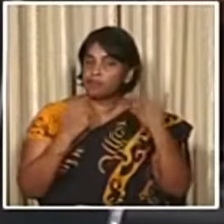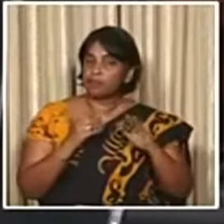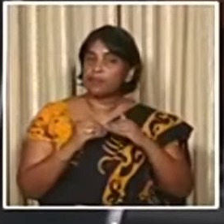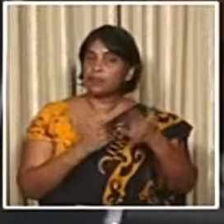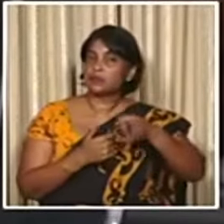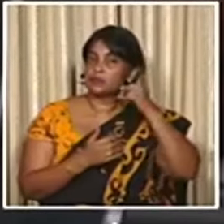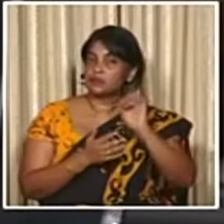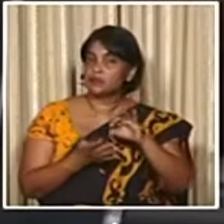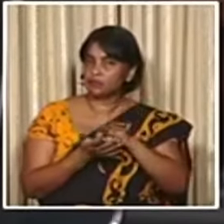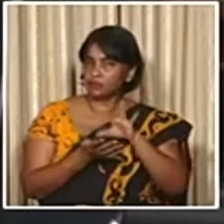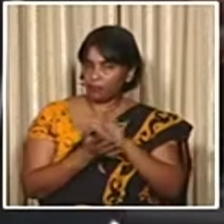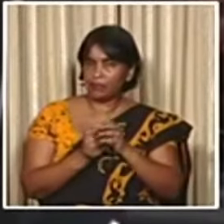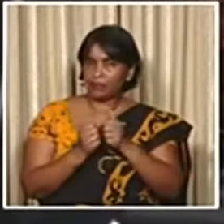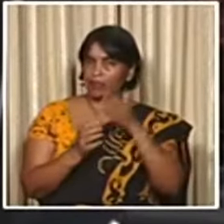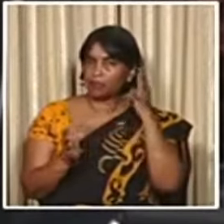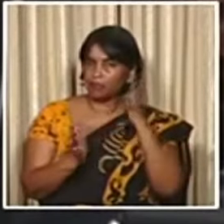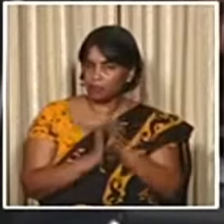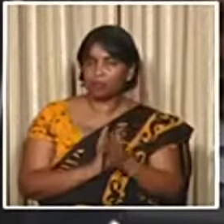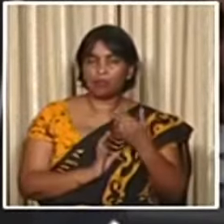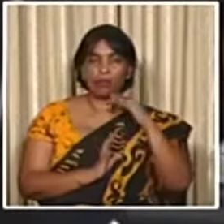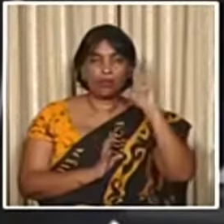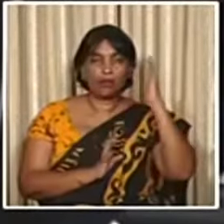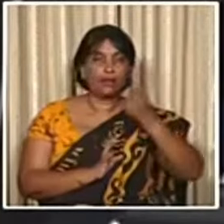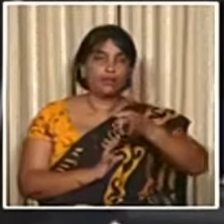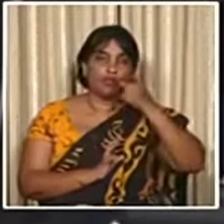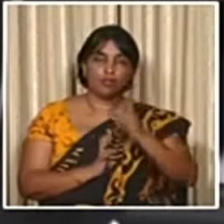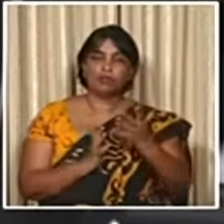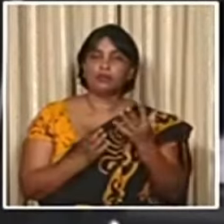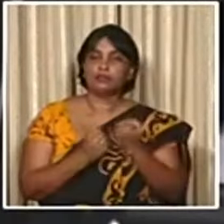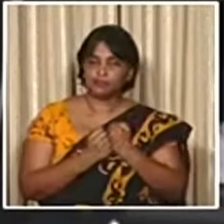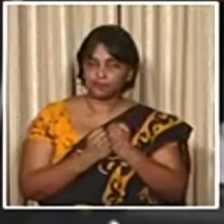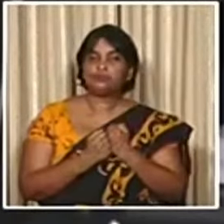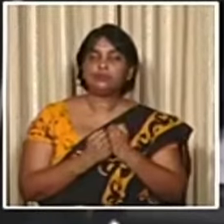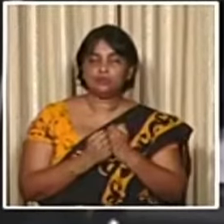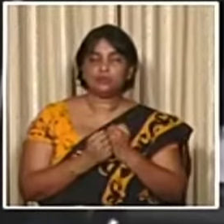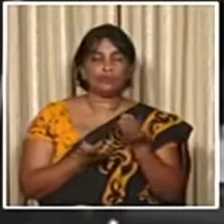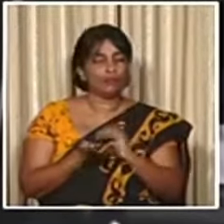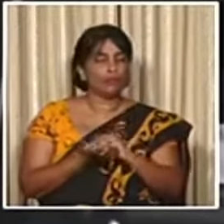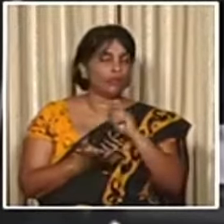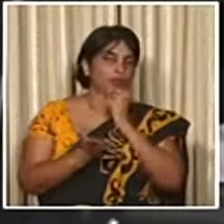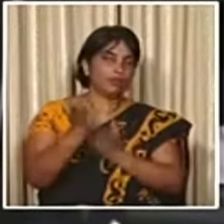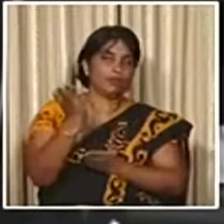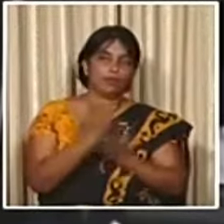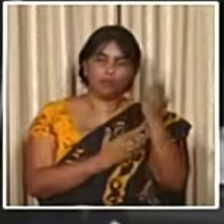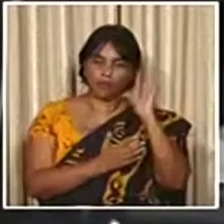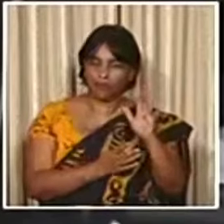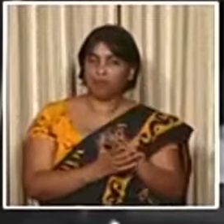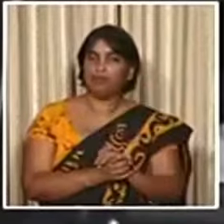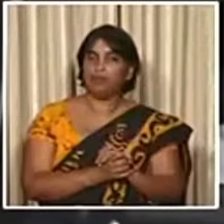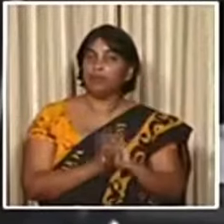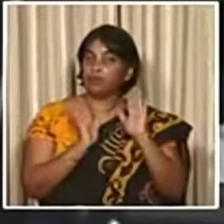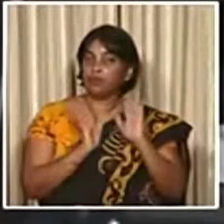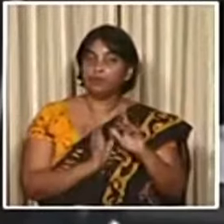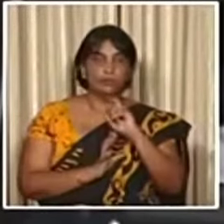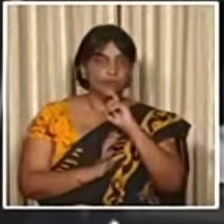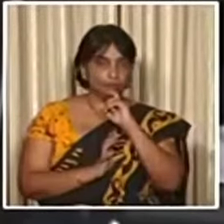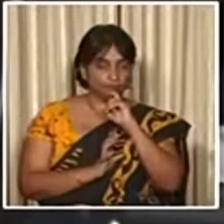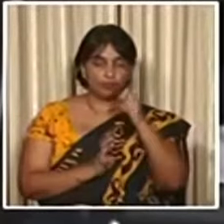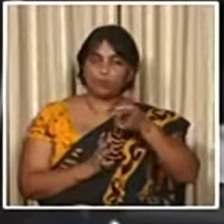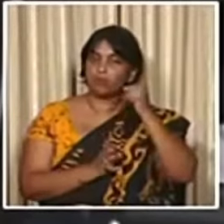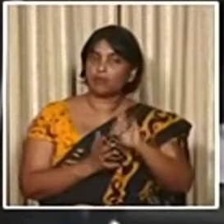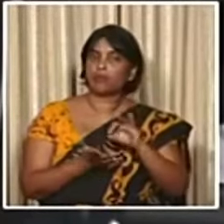පස්සේ දෙන තීන්දුව වැරදි නම් කවුරු හරි විශේෂ අවසරයක් අරගෙන තමයි ලීව් ටු ඇපීල් ක්‍රමයට තමයි අධිකරණයට යන්න තිබුණේ. නමුත්